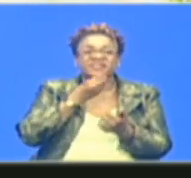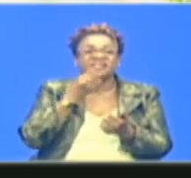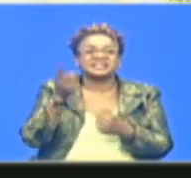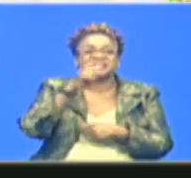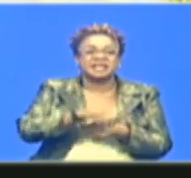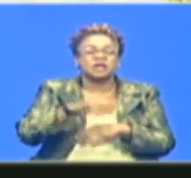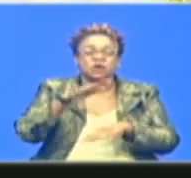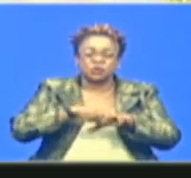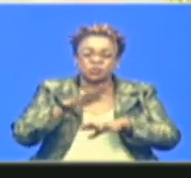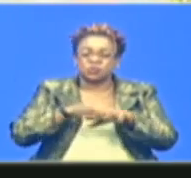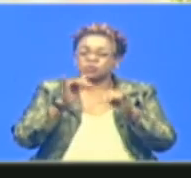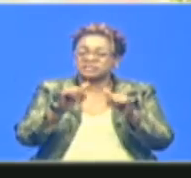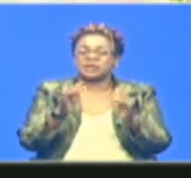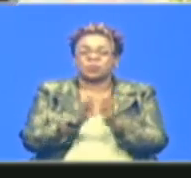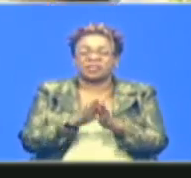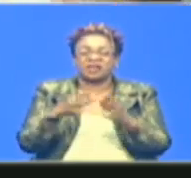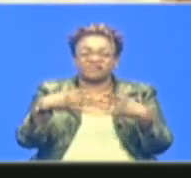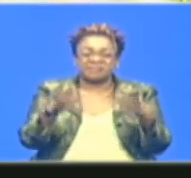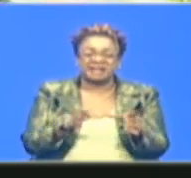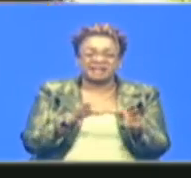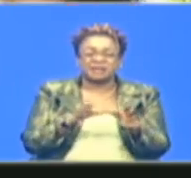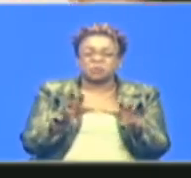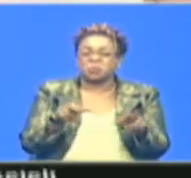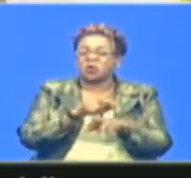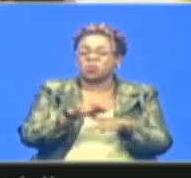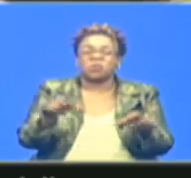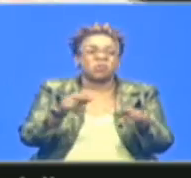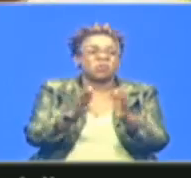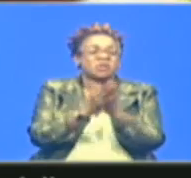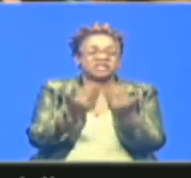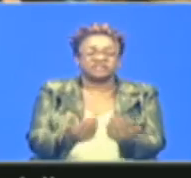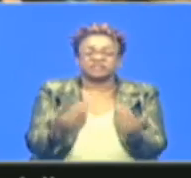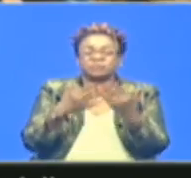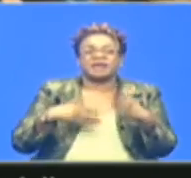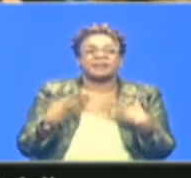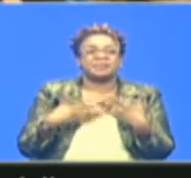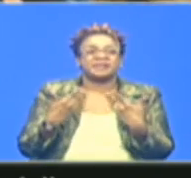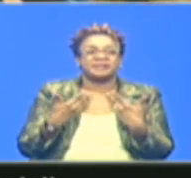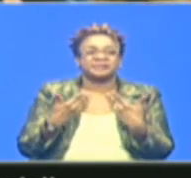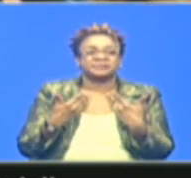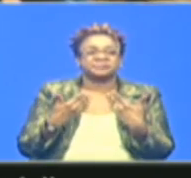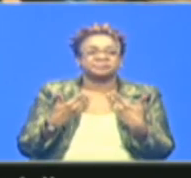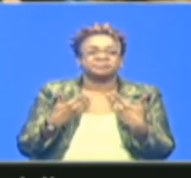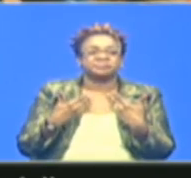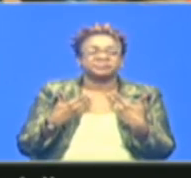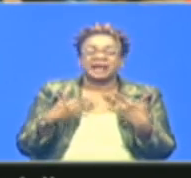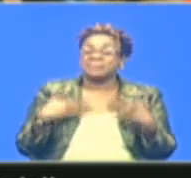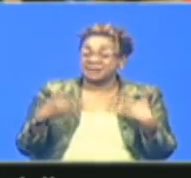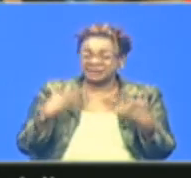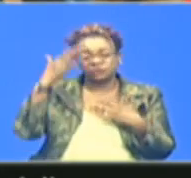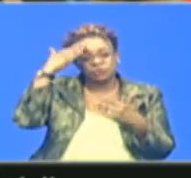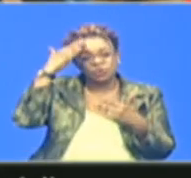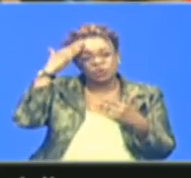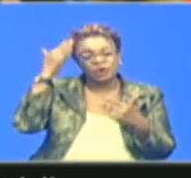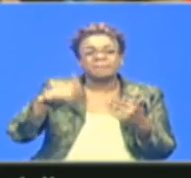na jamii pamoja na watoto pamoja na watembeza, ya ndio wanafurahia pia. Nimefurahia kujua kwamba leo ni Father's Day. My father